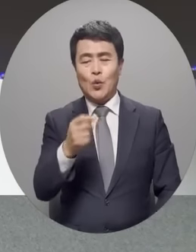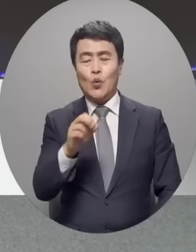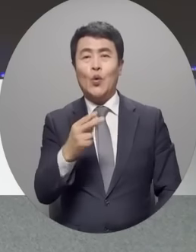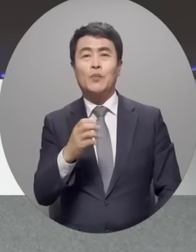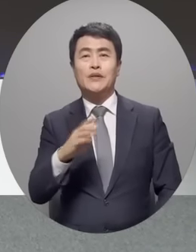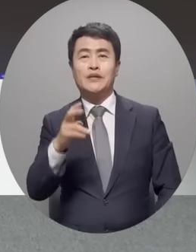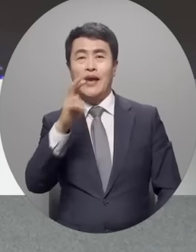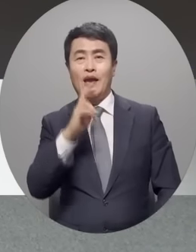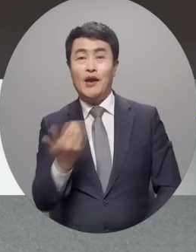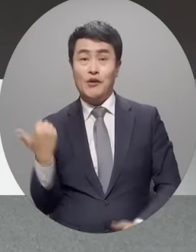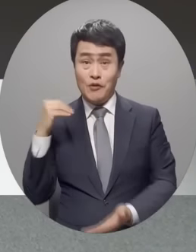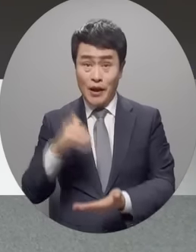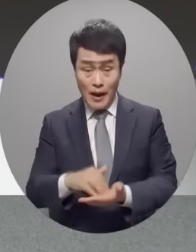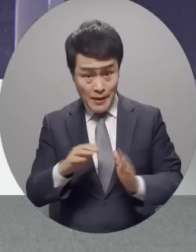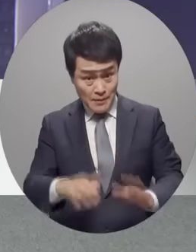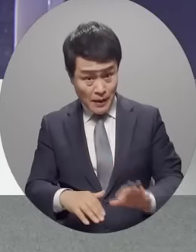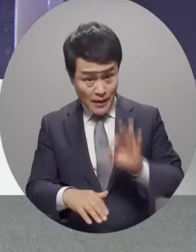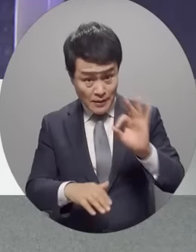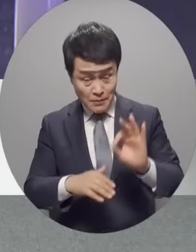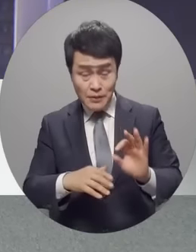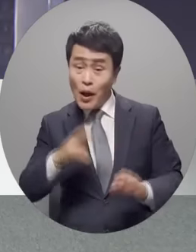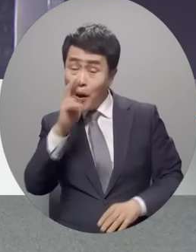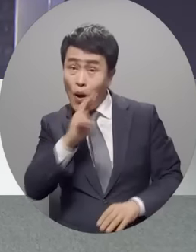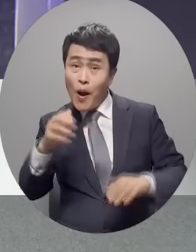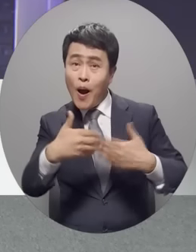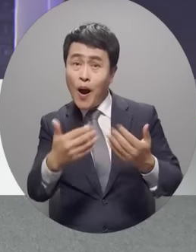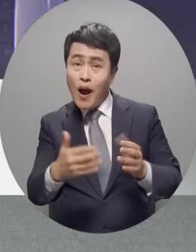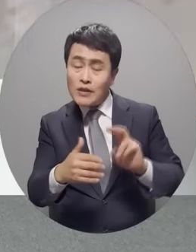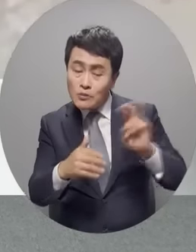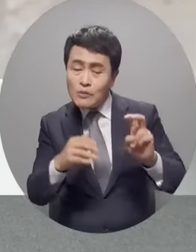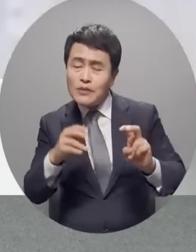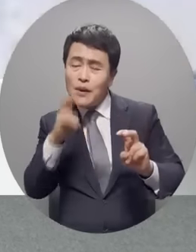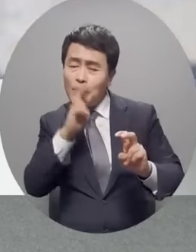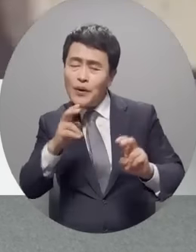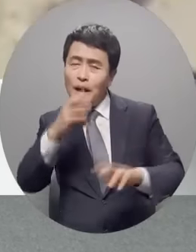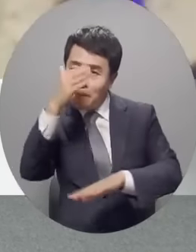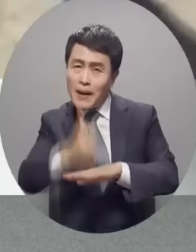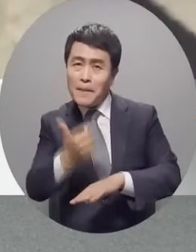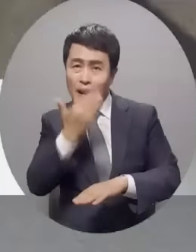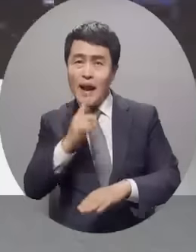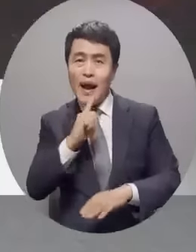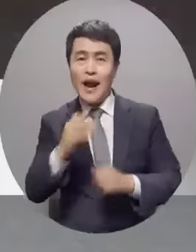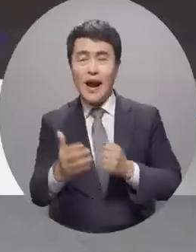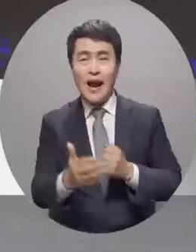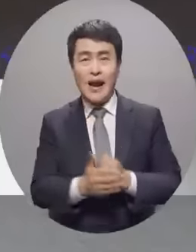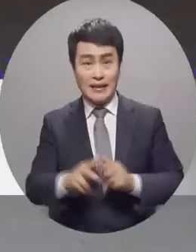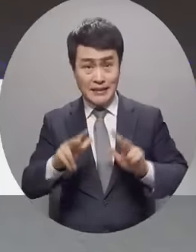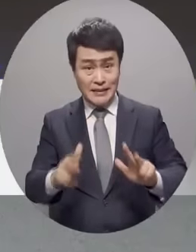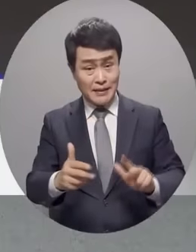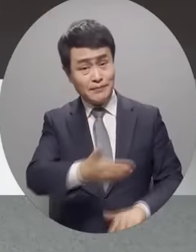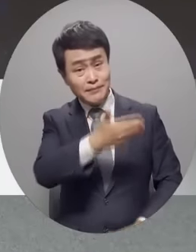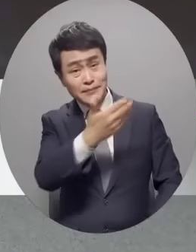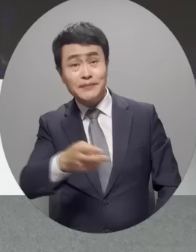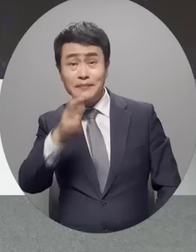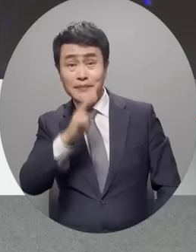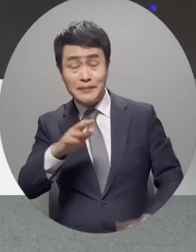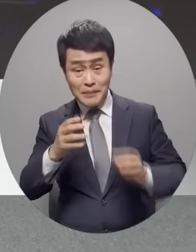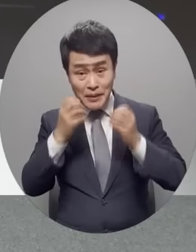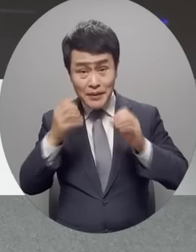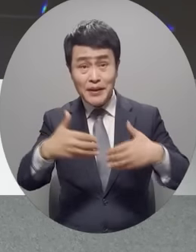씨는 이번에 발매되는 20번째 앨범이 마지막이 될 것 같다고 말했는데요. 지금 흐르는 노래가 이번